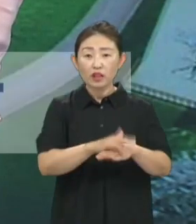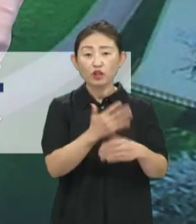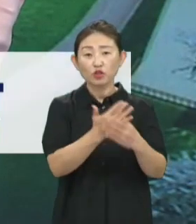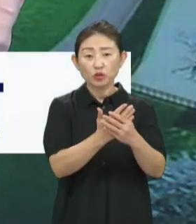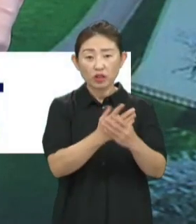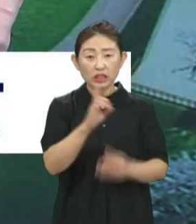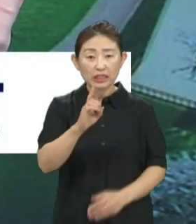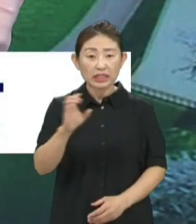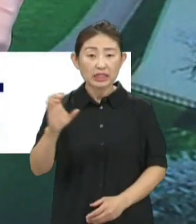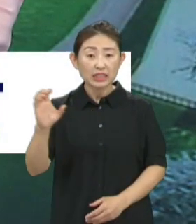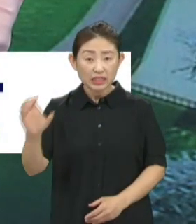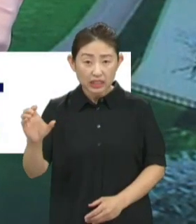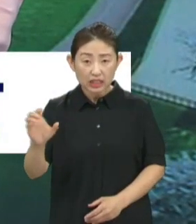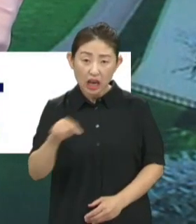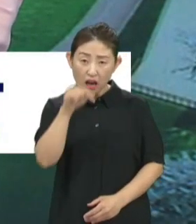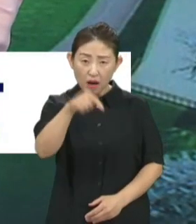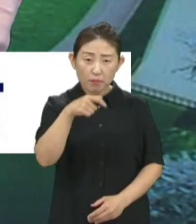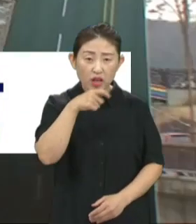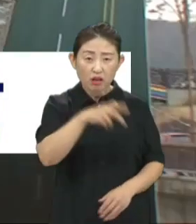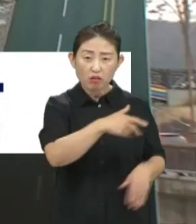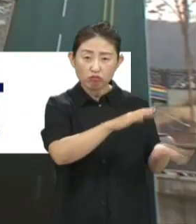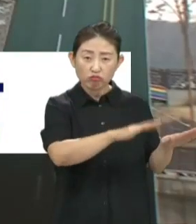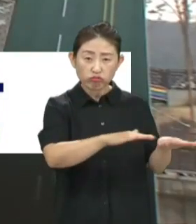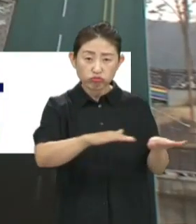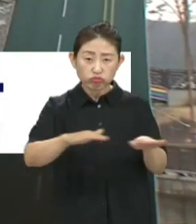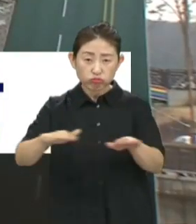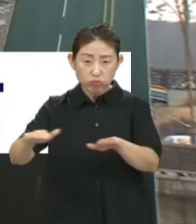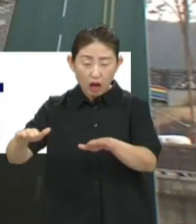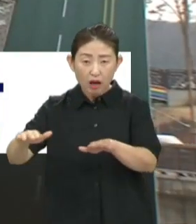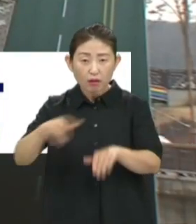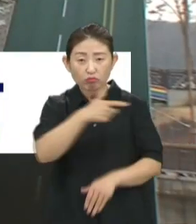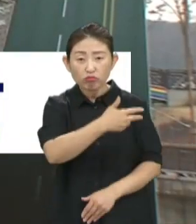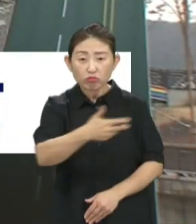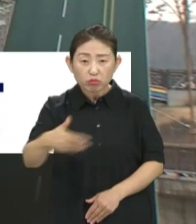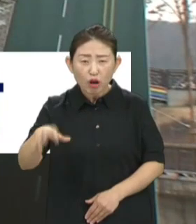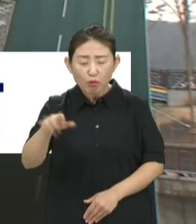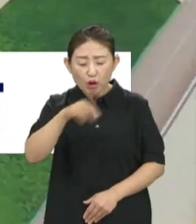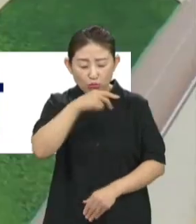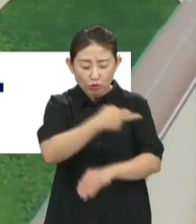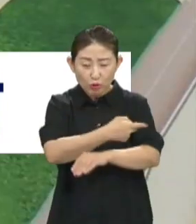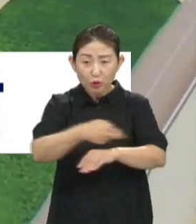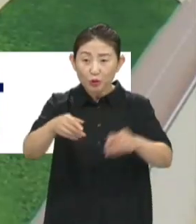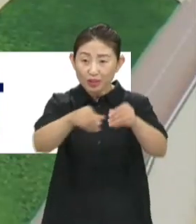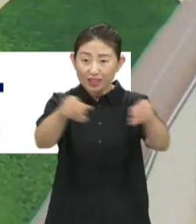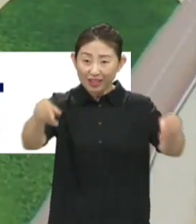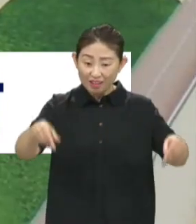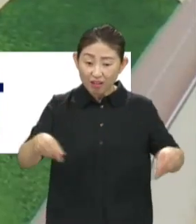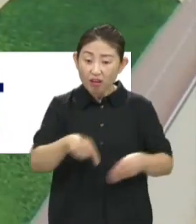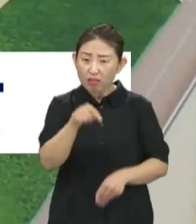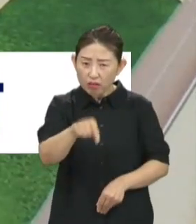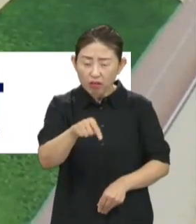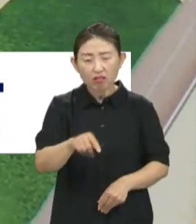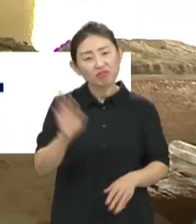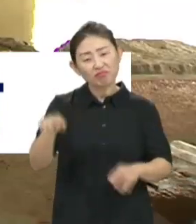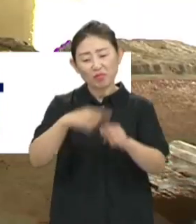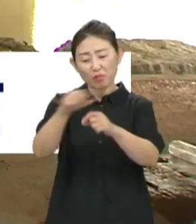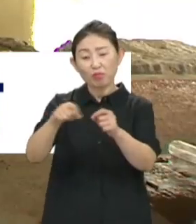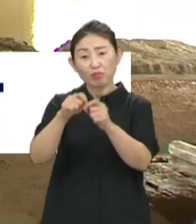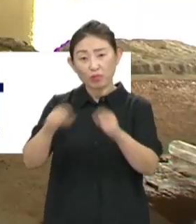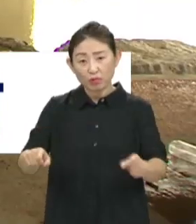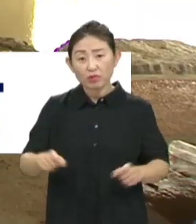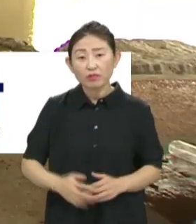대전시 유성구 대전 컨벤션 센터 앞 갑천 둔치 일원에 추진되던 물놀이장 건설 사업이 잠정